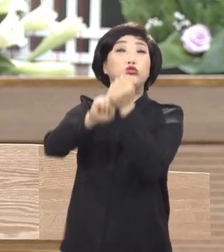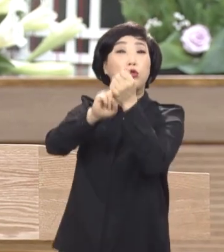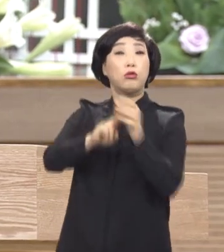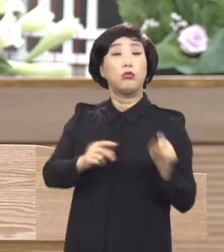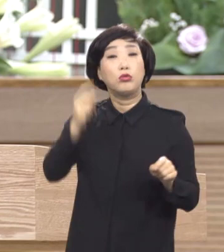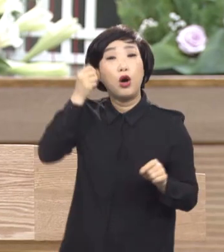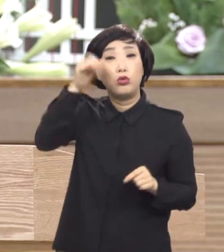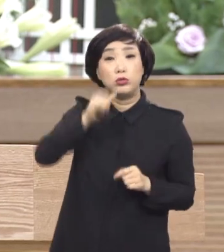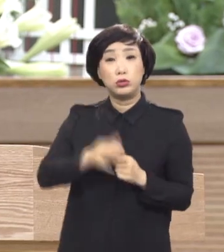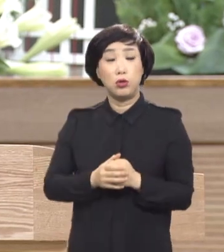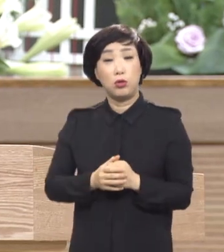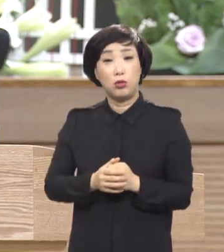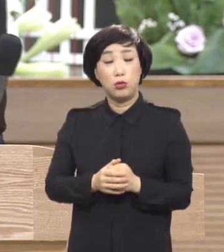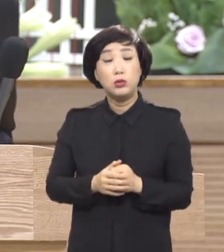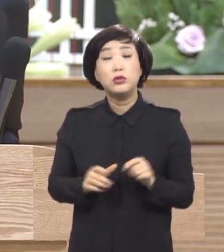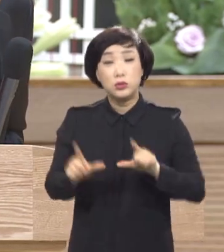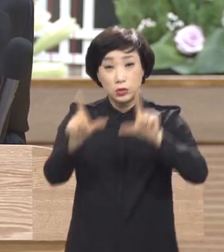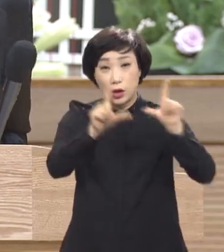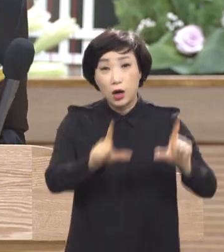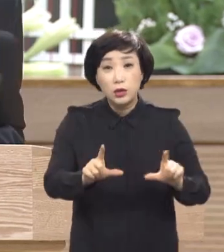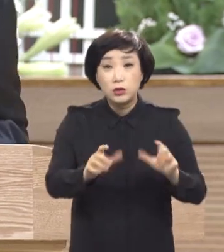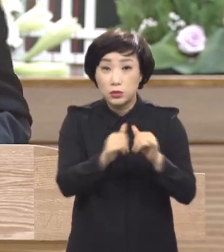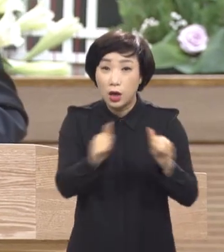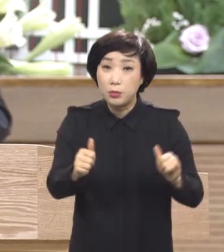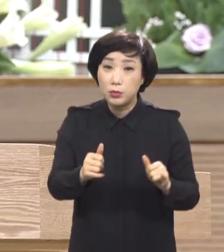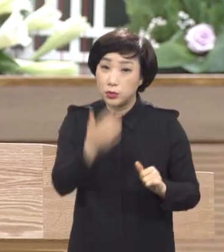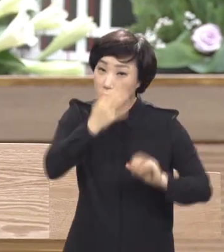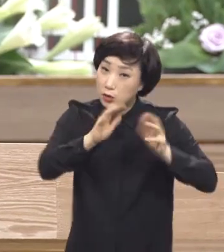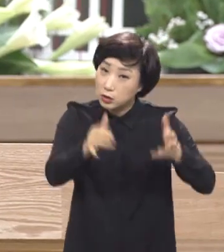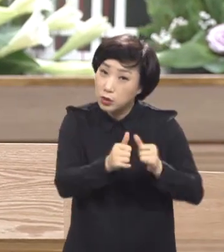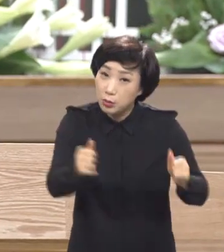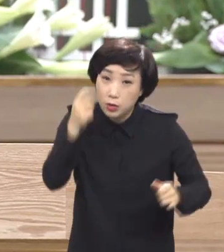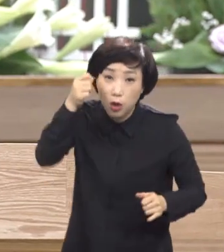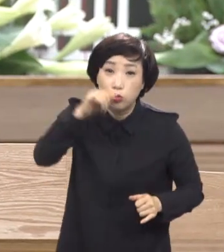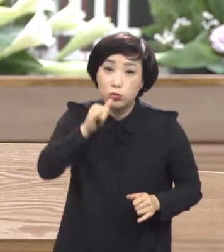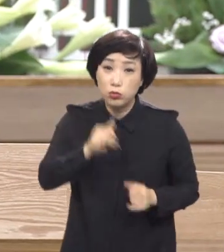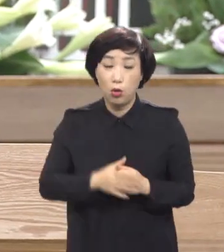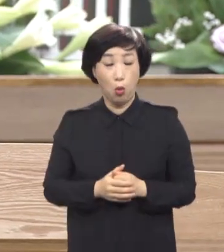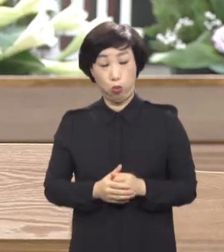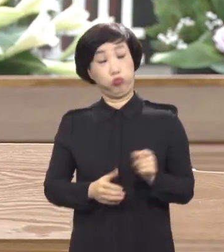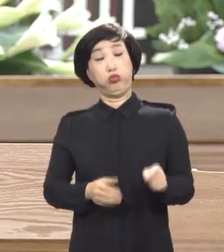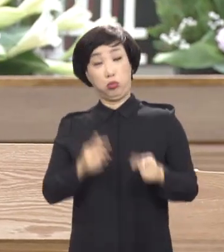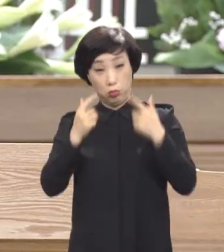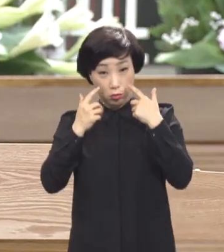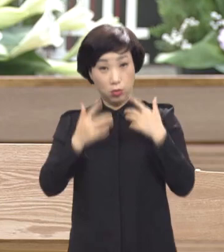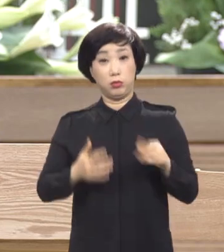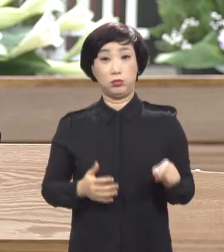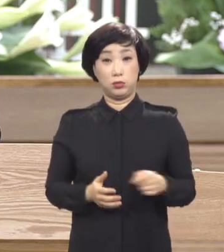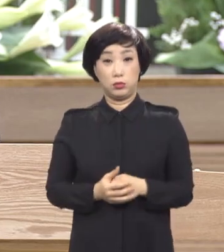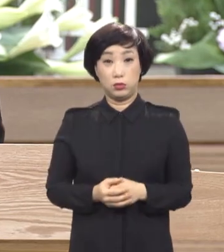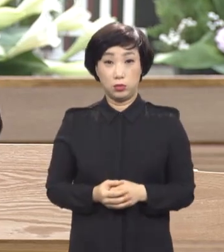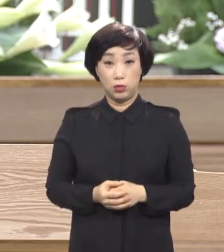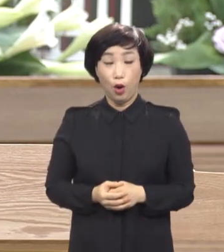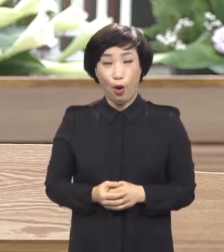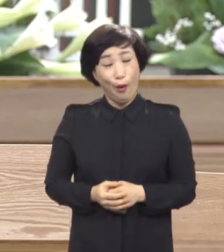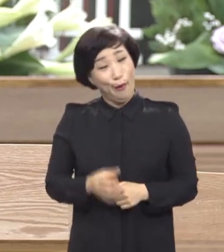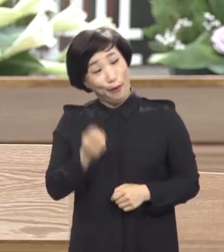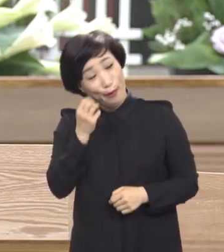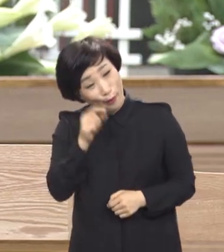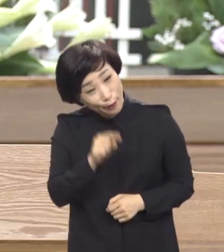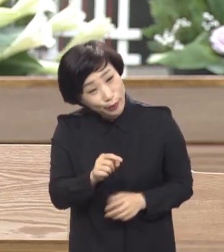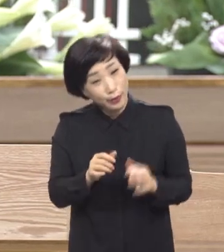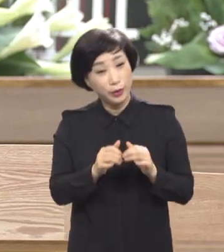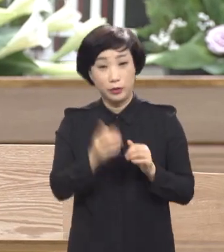살아간 민족이다 이건 뭐 두 마리였지 없어요 어떻게 이런